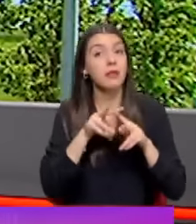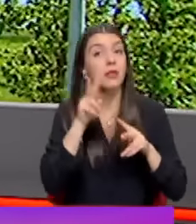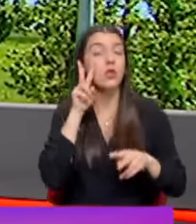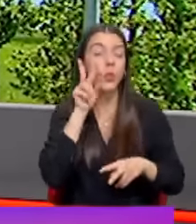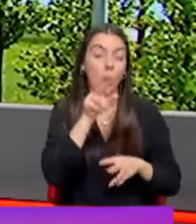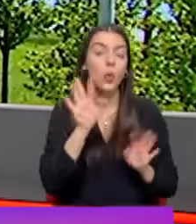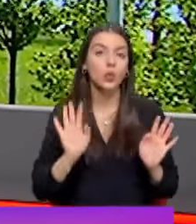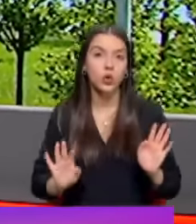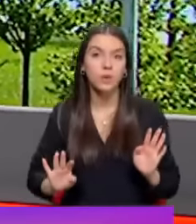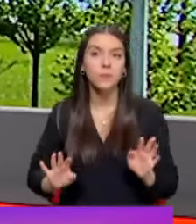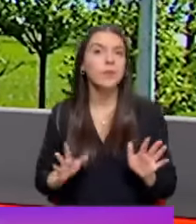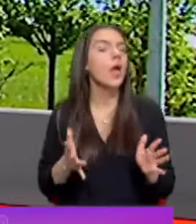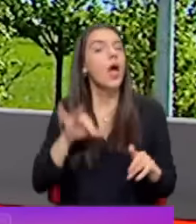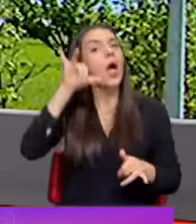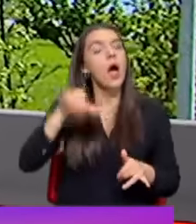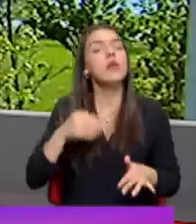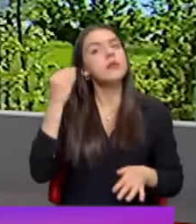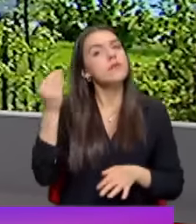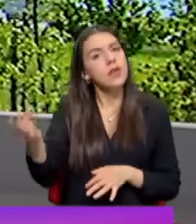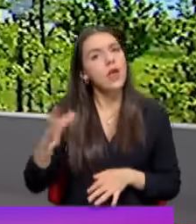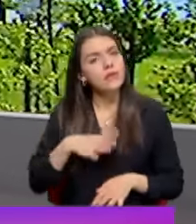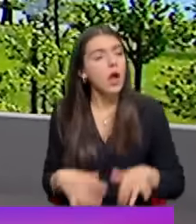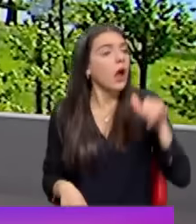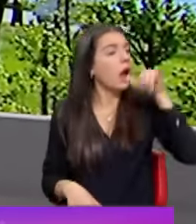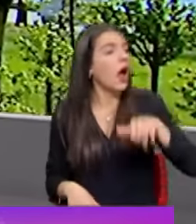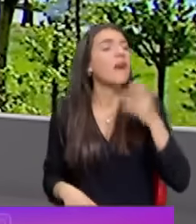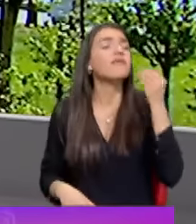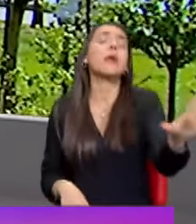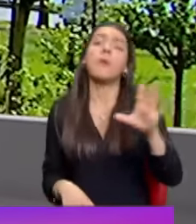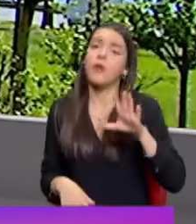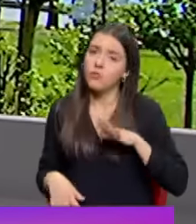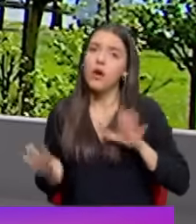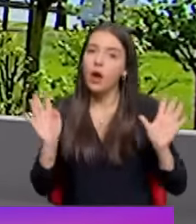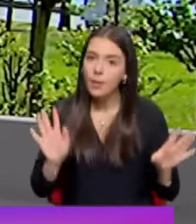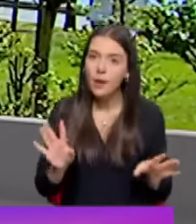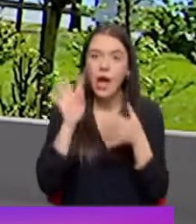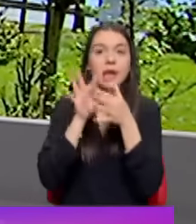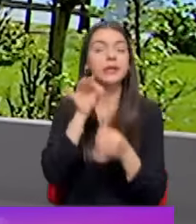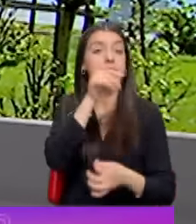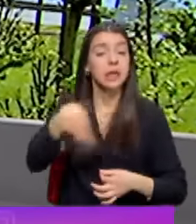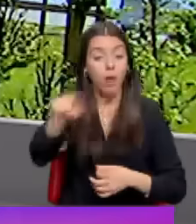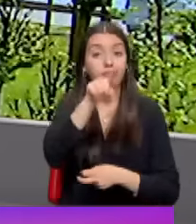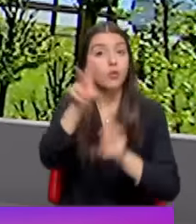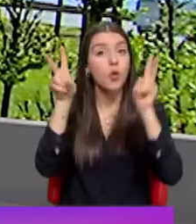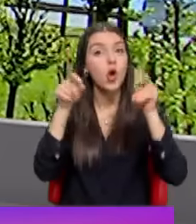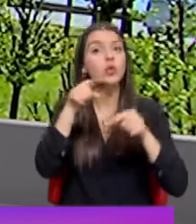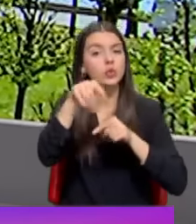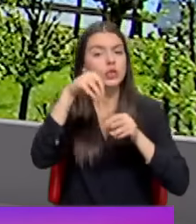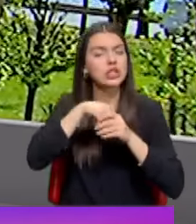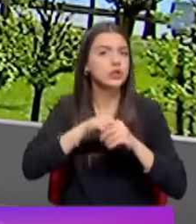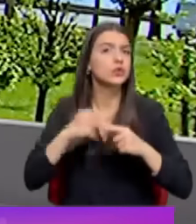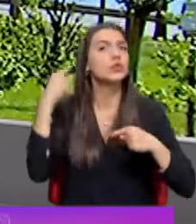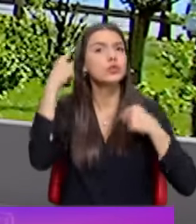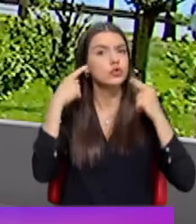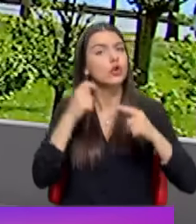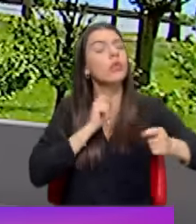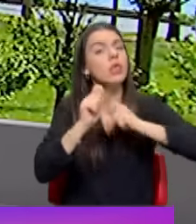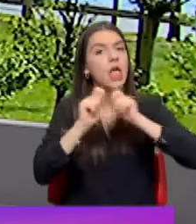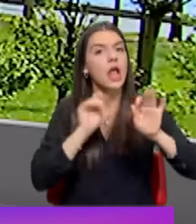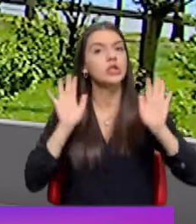Ne oldu? Hak vereni var, hak vermeyeni var ama netice itibariyle insanlar bu konu üzerinde düşündü ve tartıştılar.